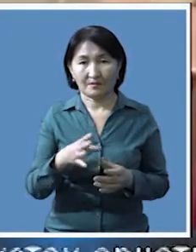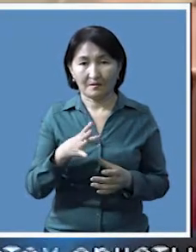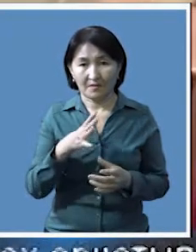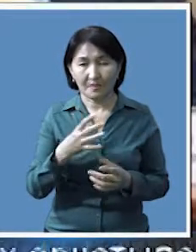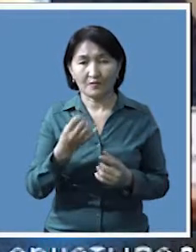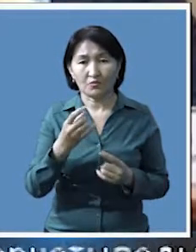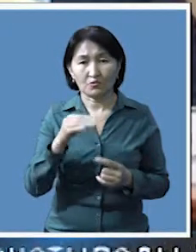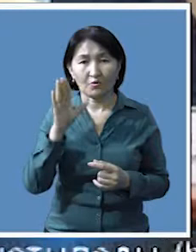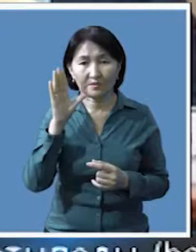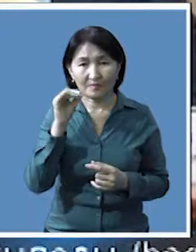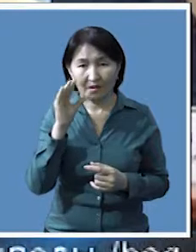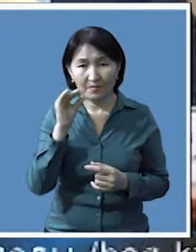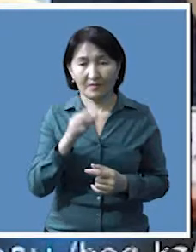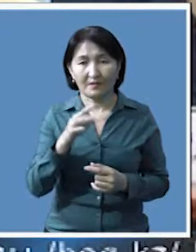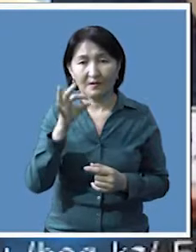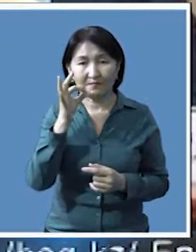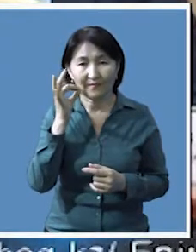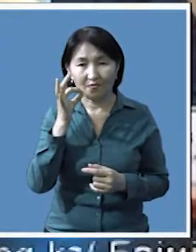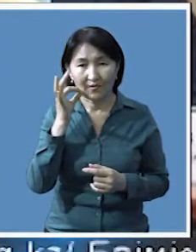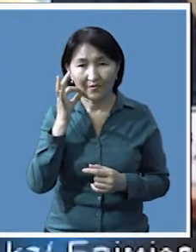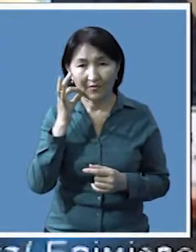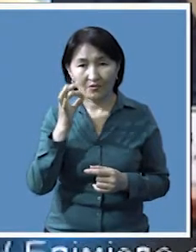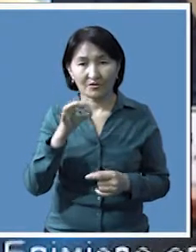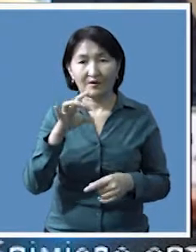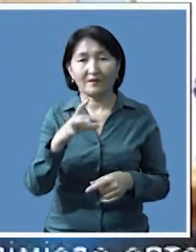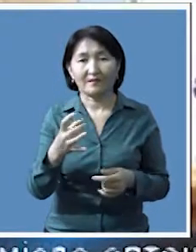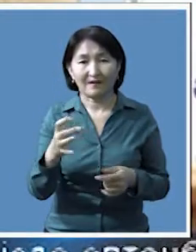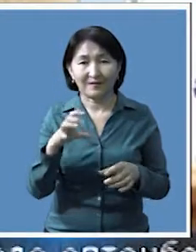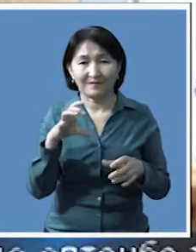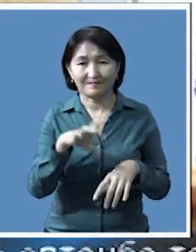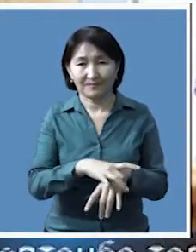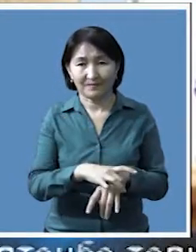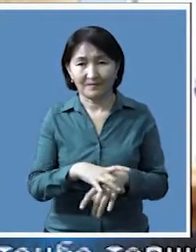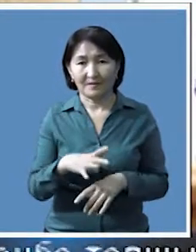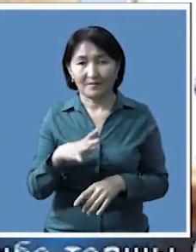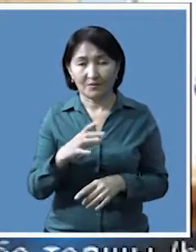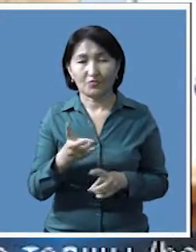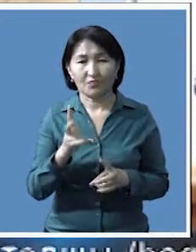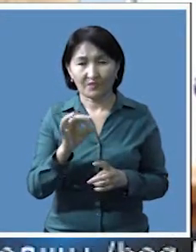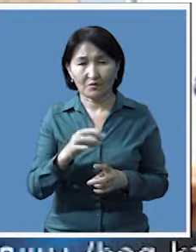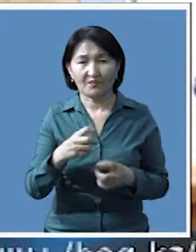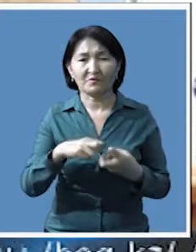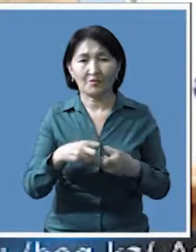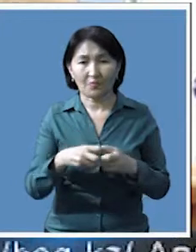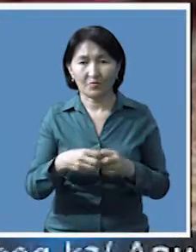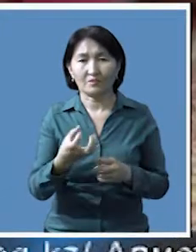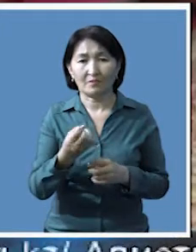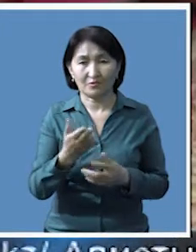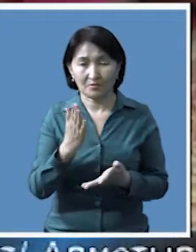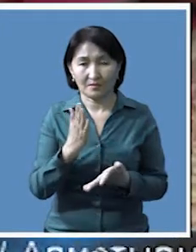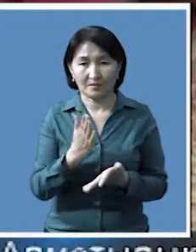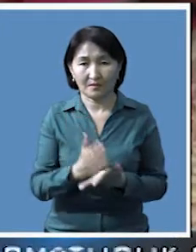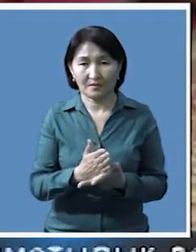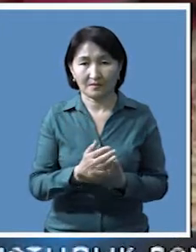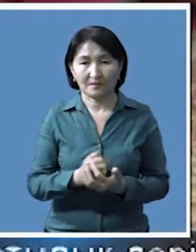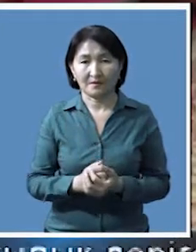шаралары өз деңгейінде атқарылды деген мамандардың статистикасы биыл ерекшеленді. Айталық 5 айда 24 арнайы топ құрылып, 11